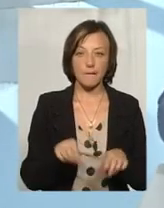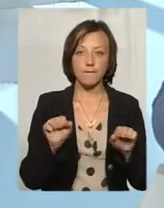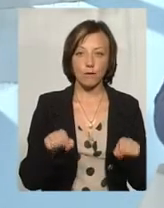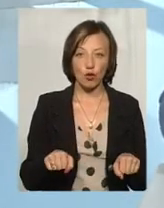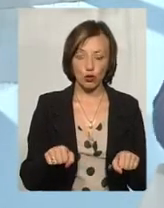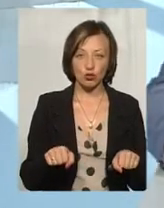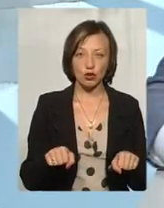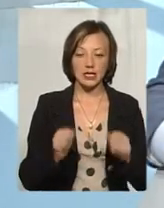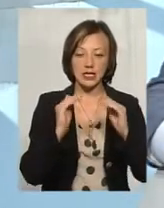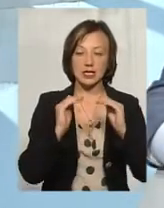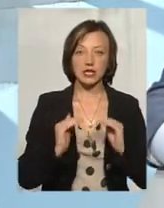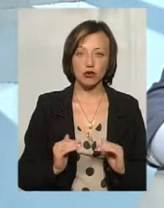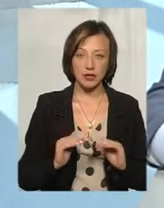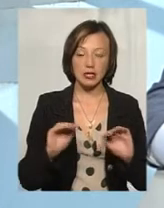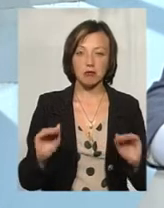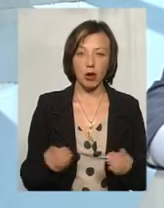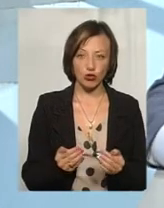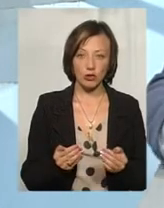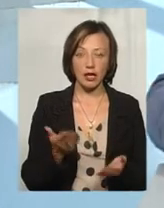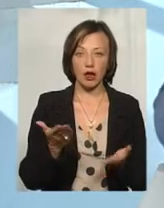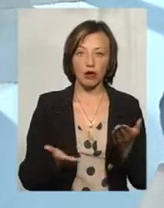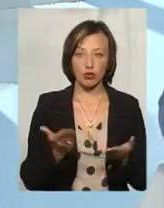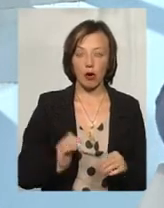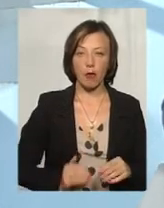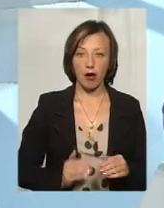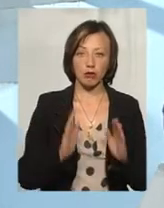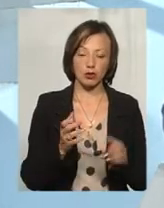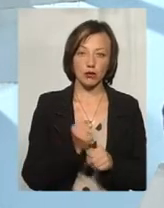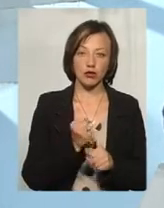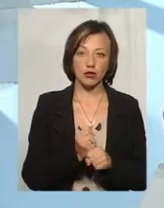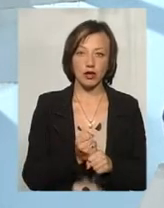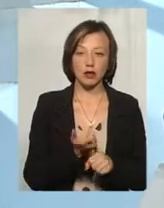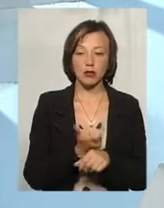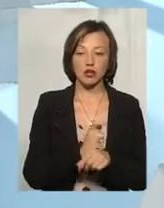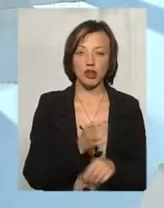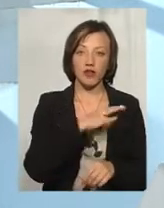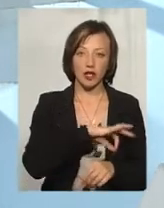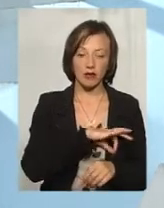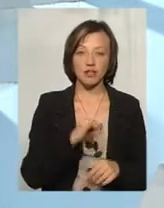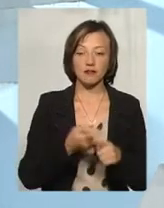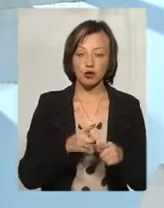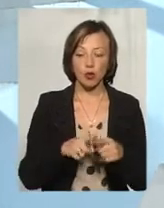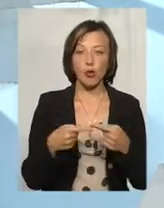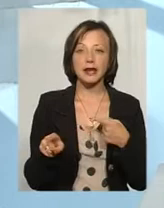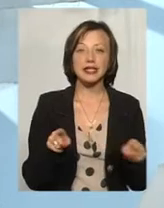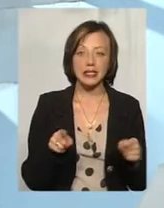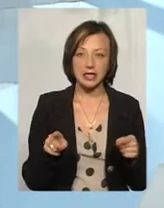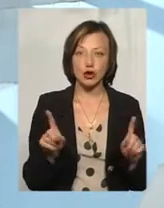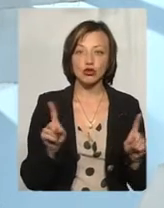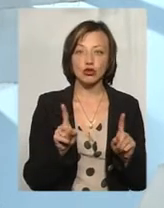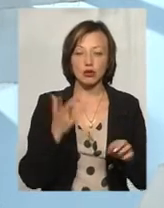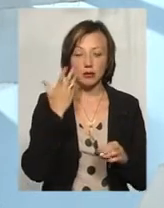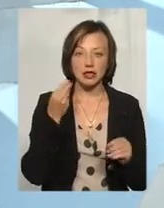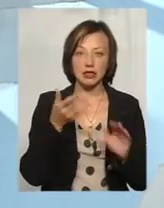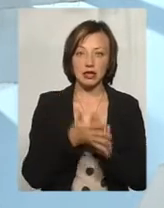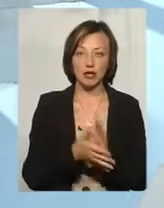можуть знижуватись і зменшуватись, якщо компанія буде працювати більш ефективно. І в цьому різниця, що при